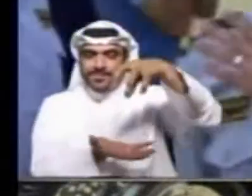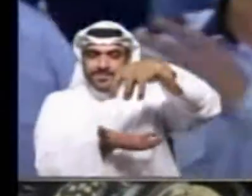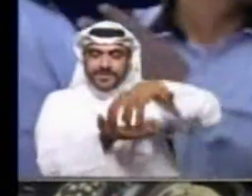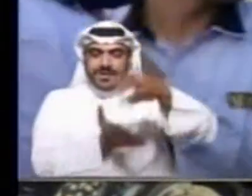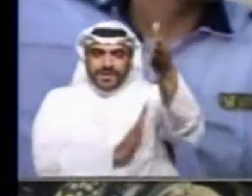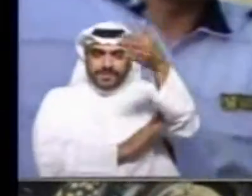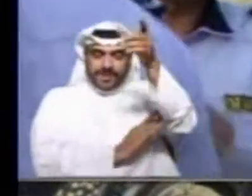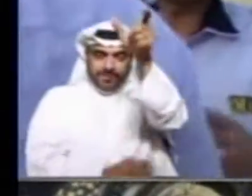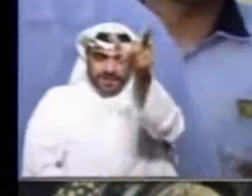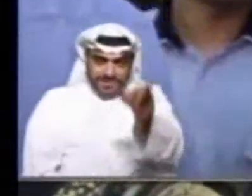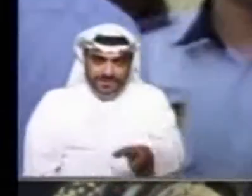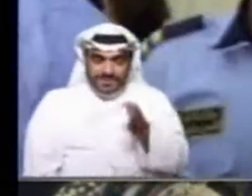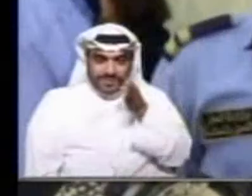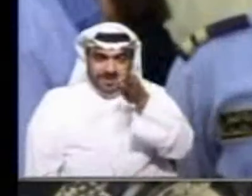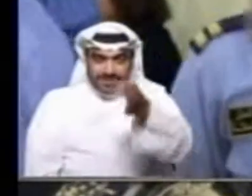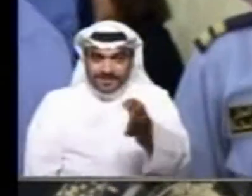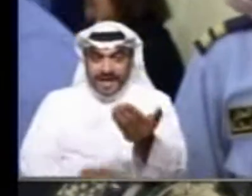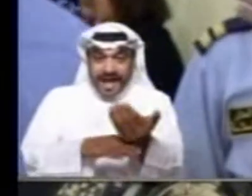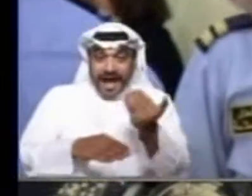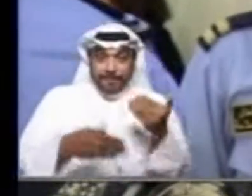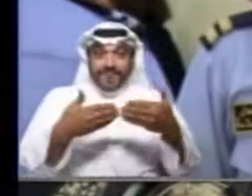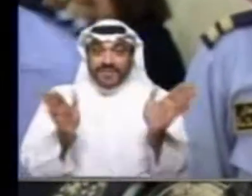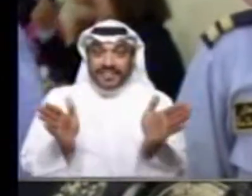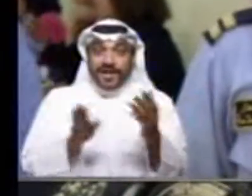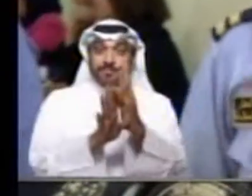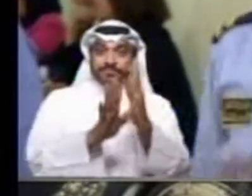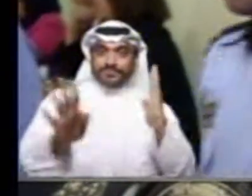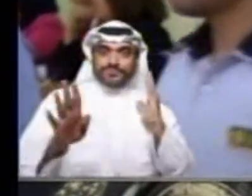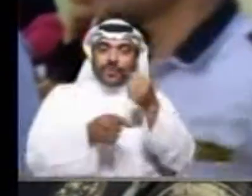المتجمعين أمام مقر اللجنة قبل افتتاحها.